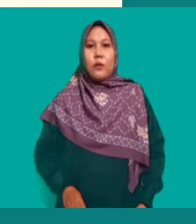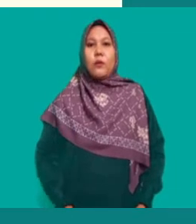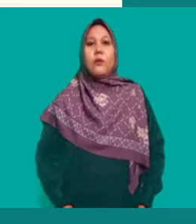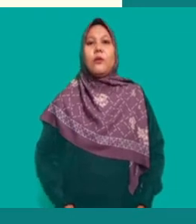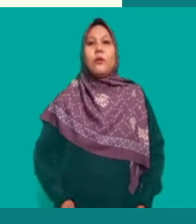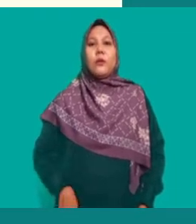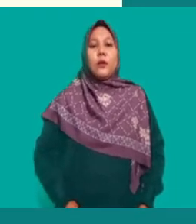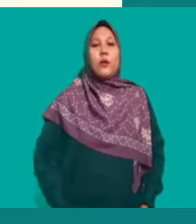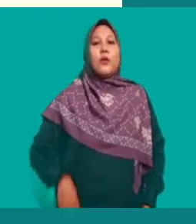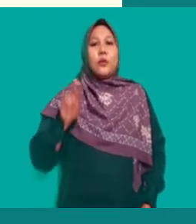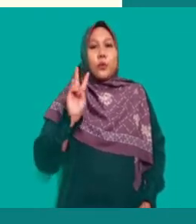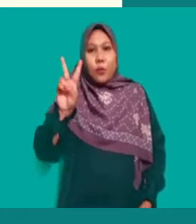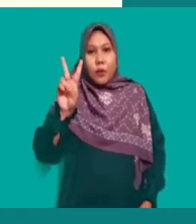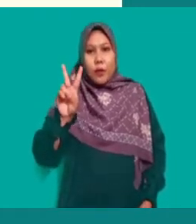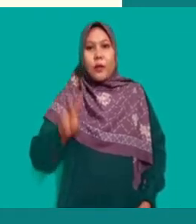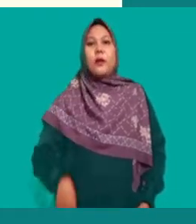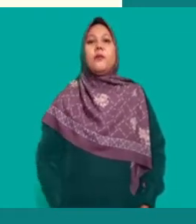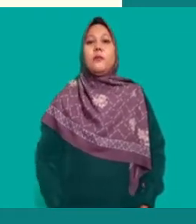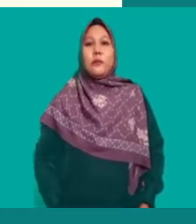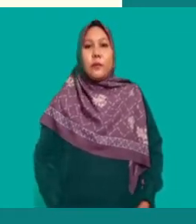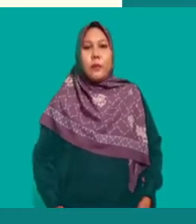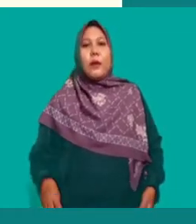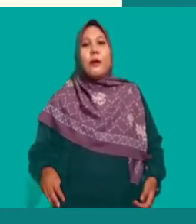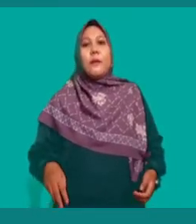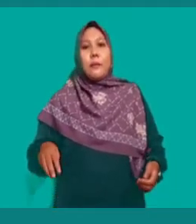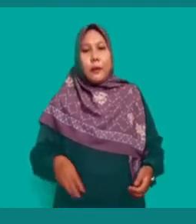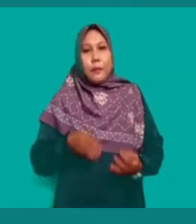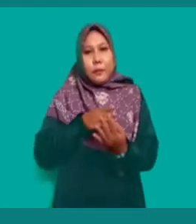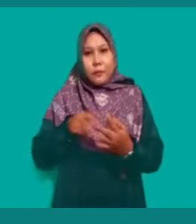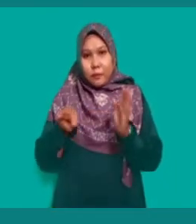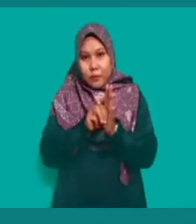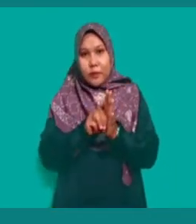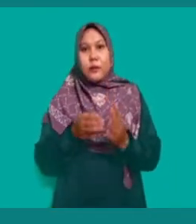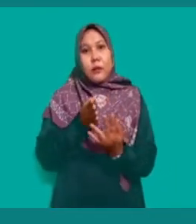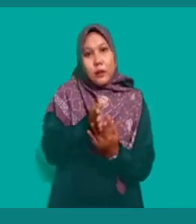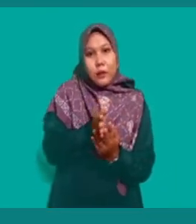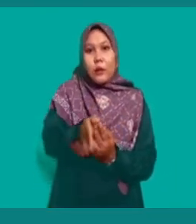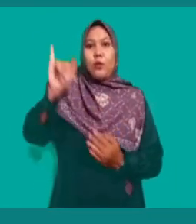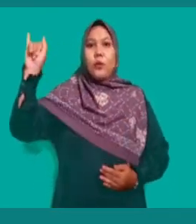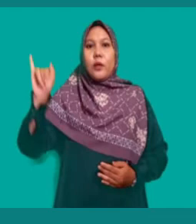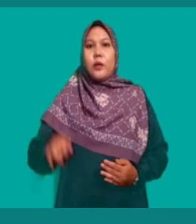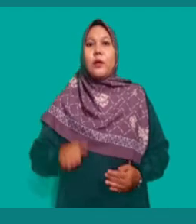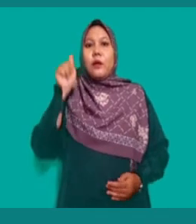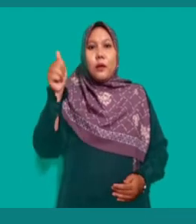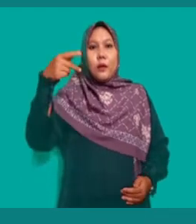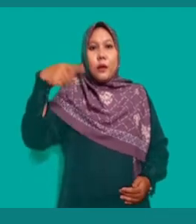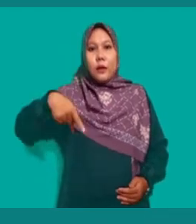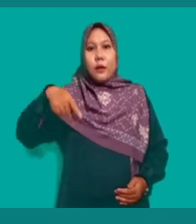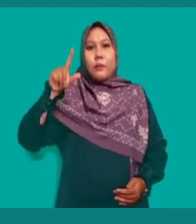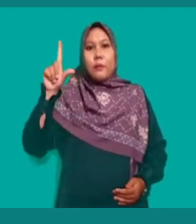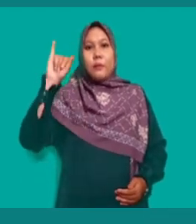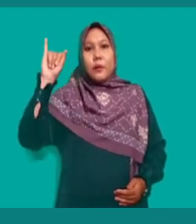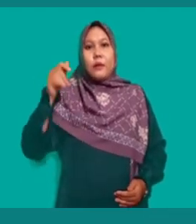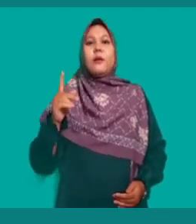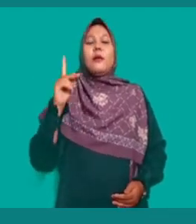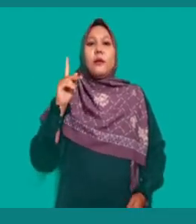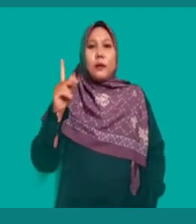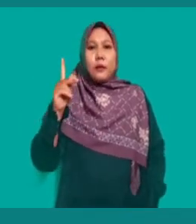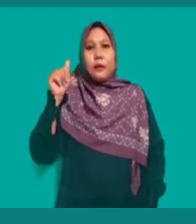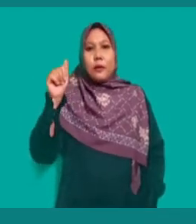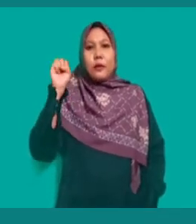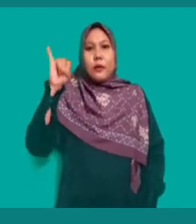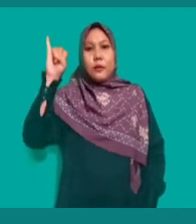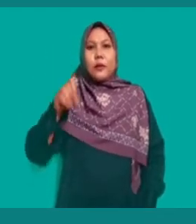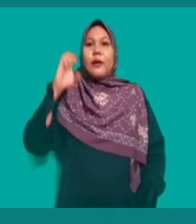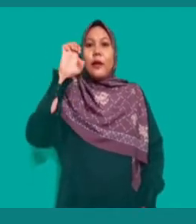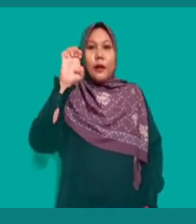e-court. Berikut alur yang harus diikuti dalam menjalani proses berperkara secara langsung di Pengadilan